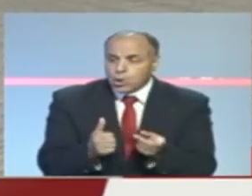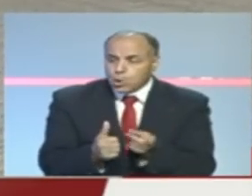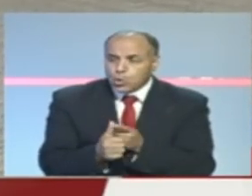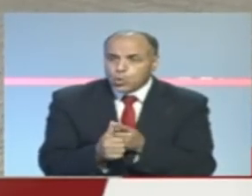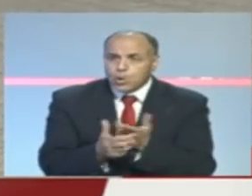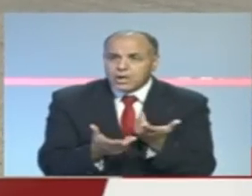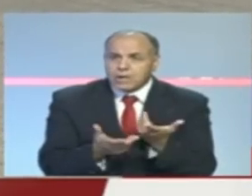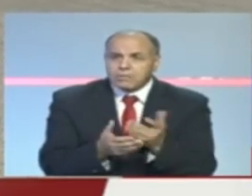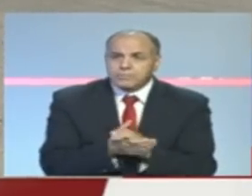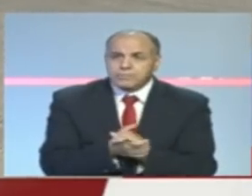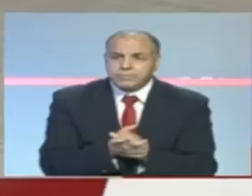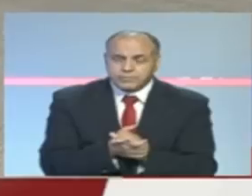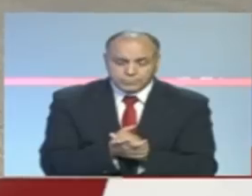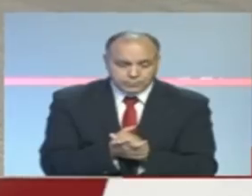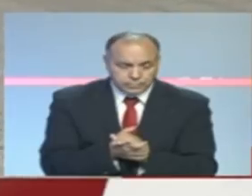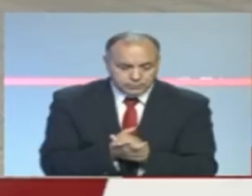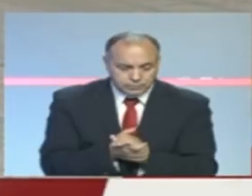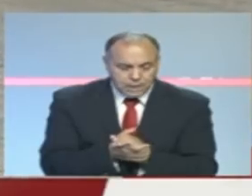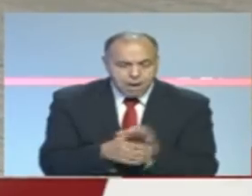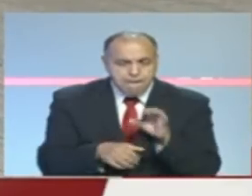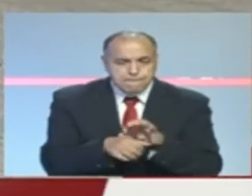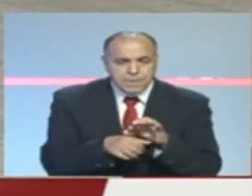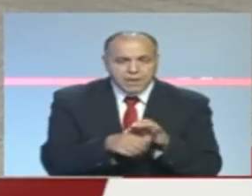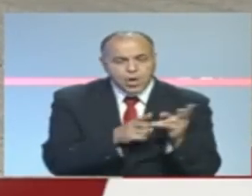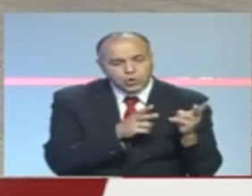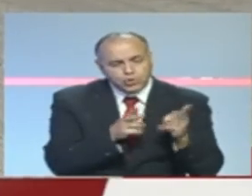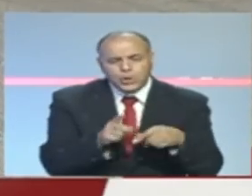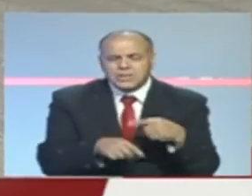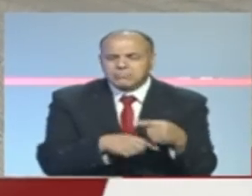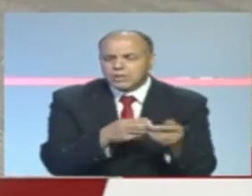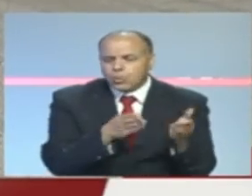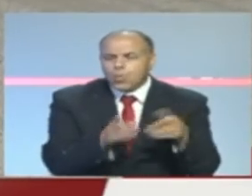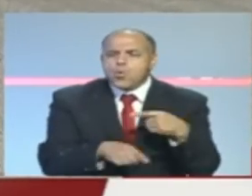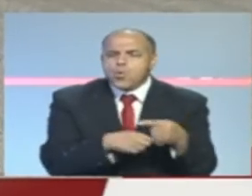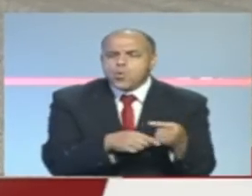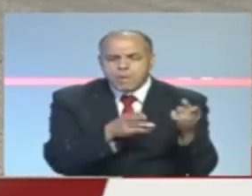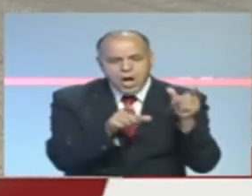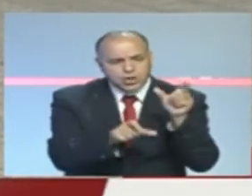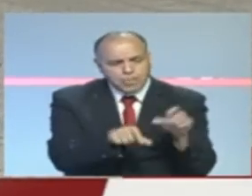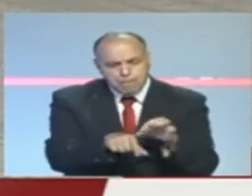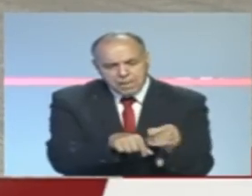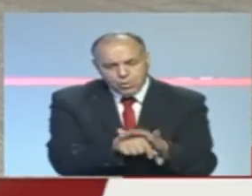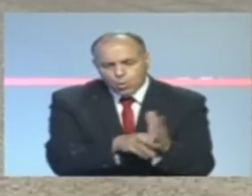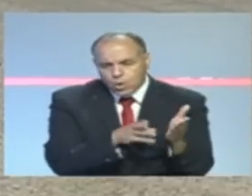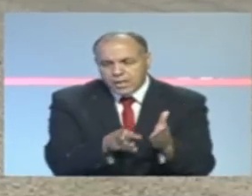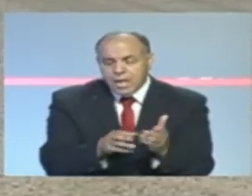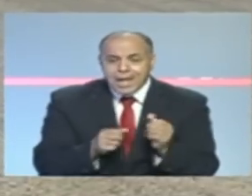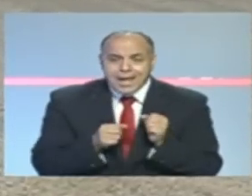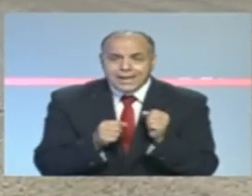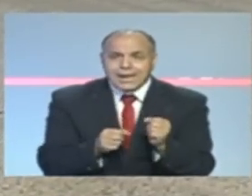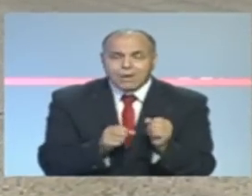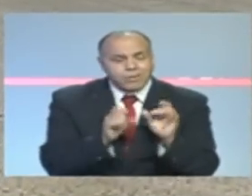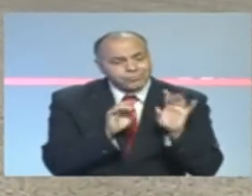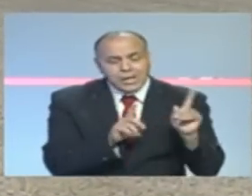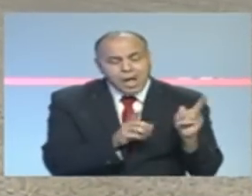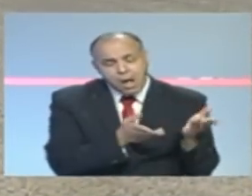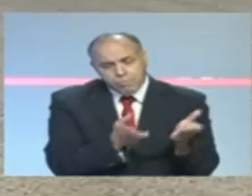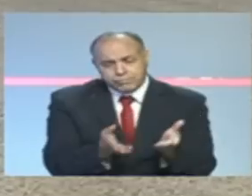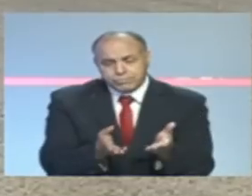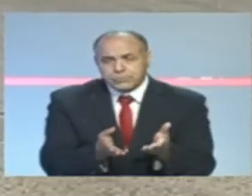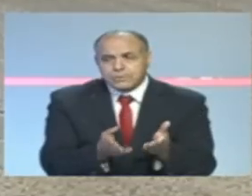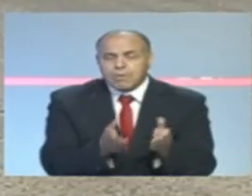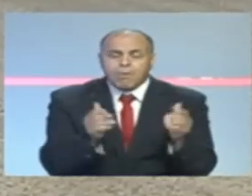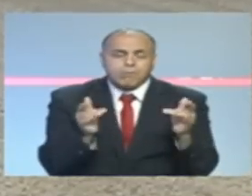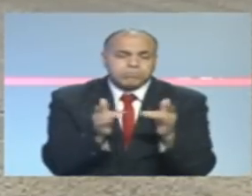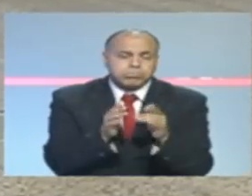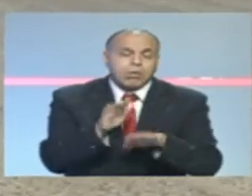كثره ال ال من المرضى اللي نقبله فيهم باسك يوميا اه نحاول ماخلوش في البر يكون فيه اه طاقه الاستيعاب